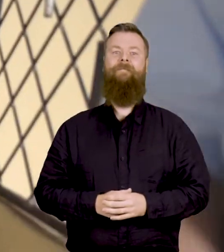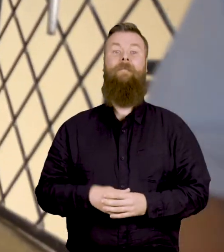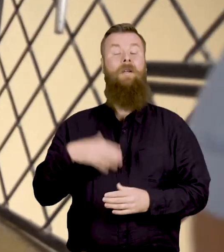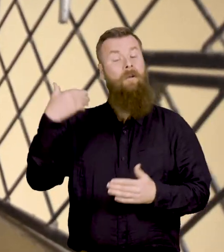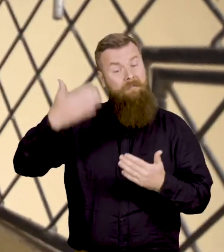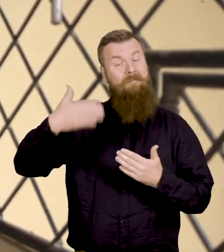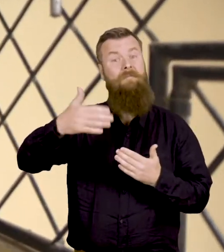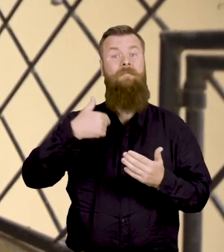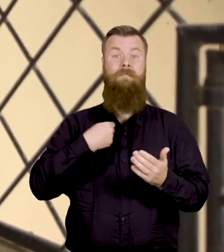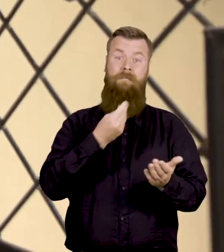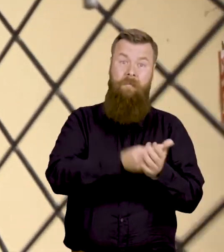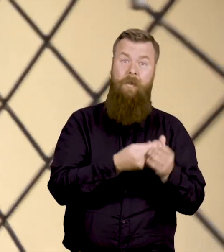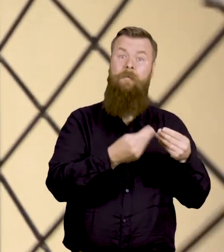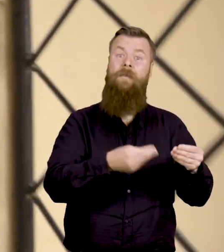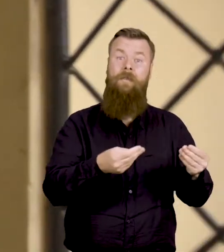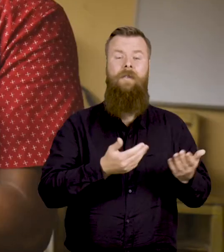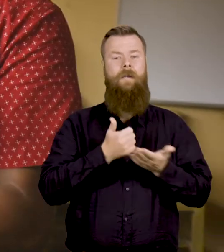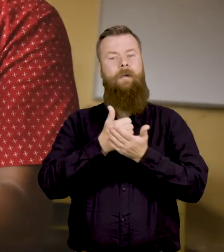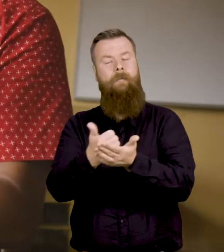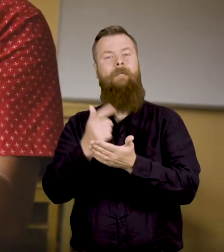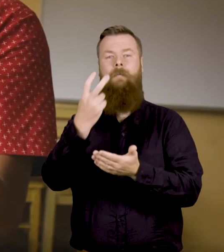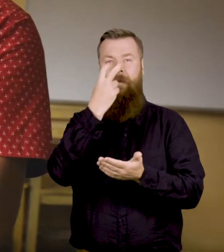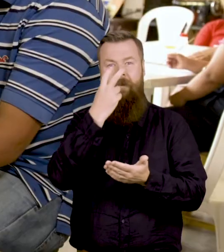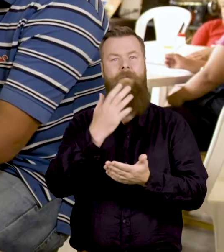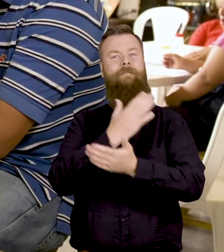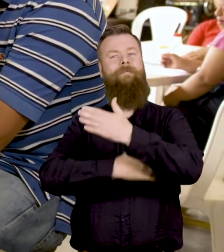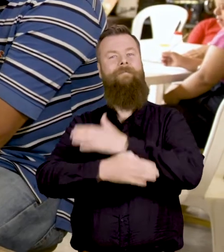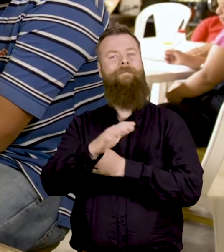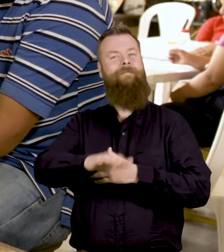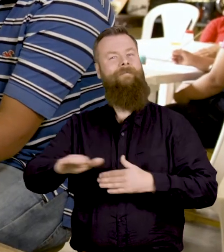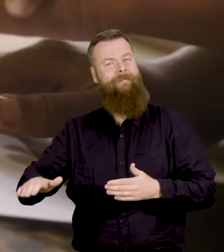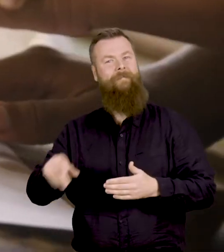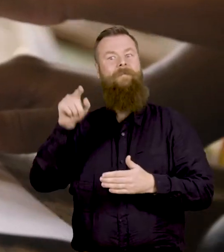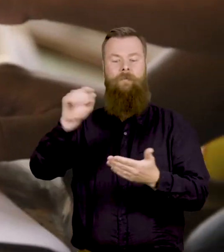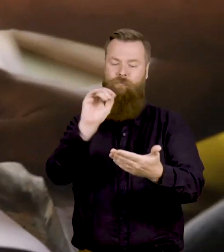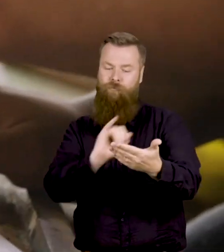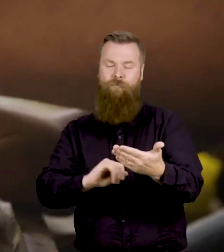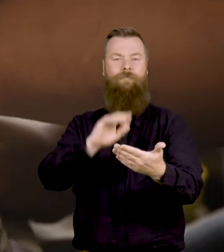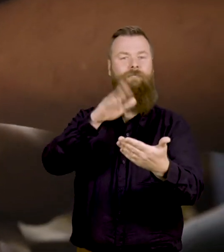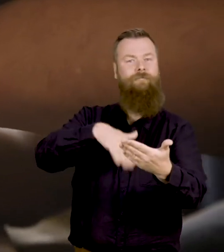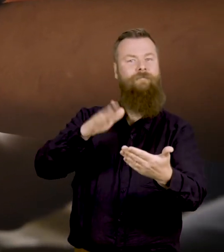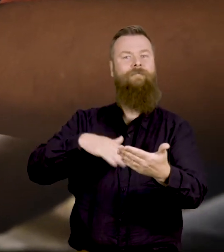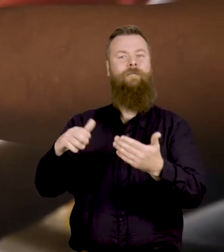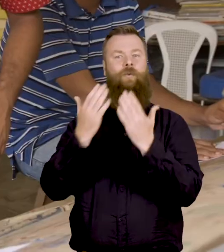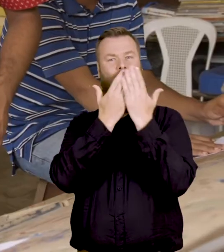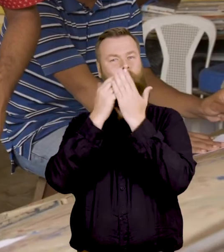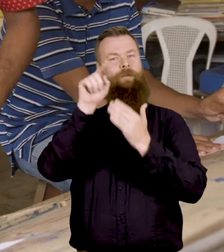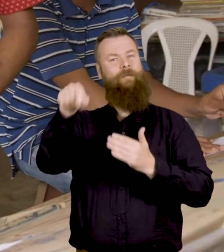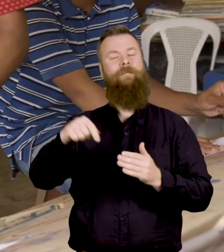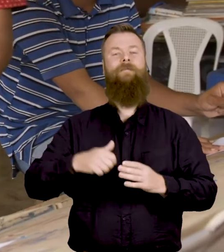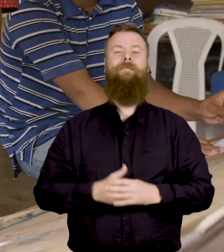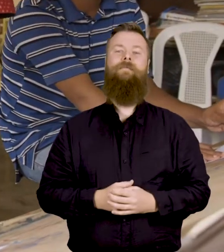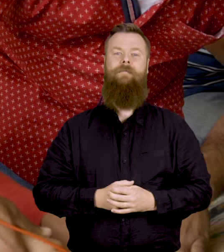Parfois, j'achète du matériel, puis j'aide les enfants aveugles ou atteints d'un autre handicap à peindre et à dessiner dans leur classe.